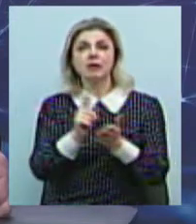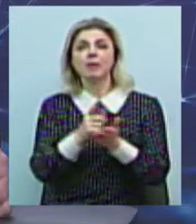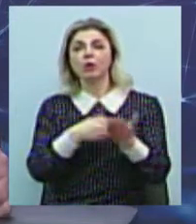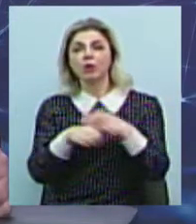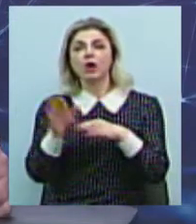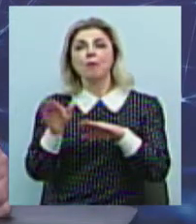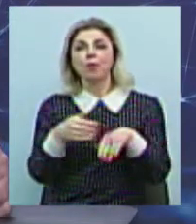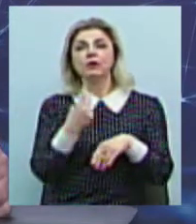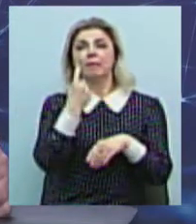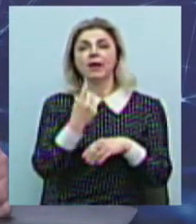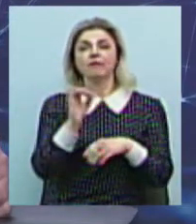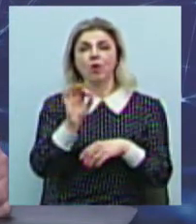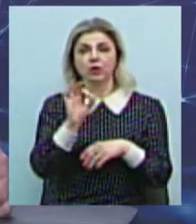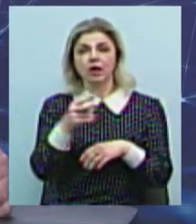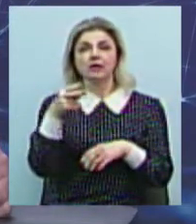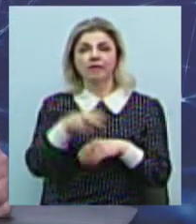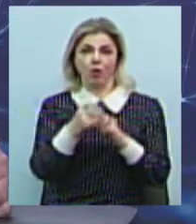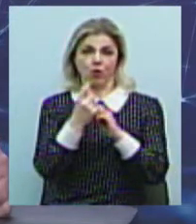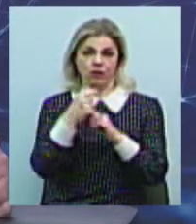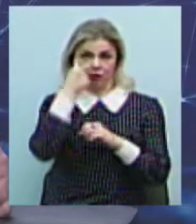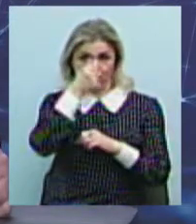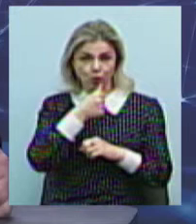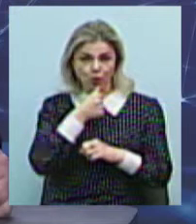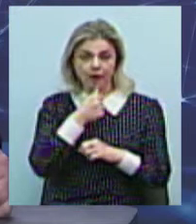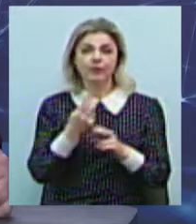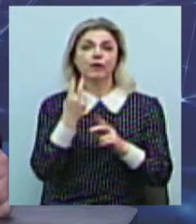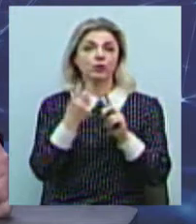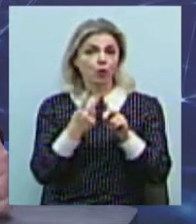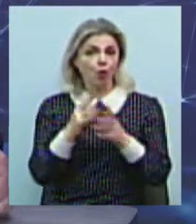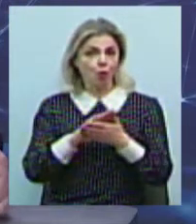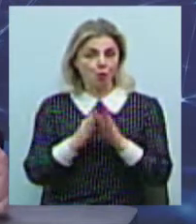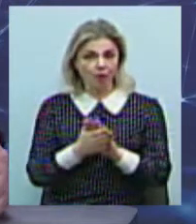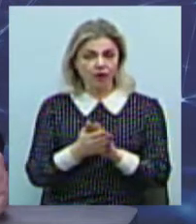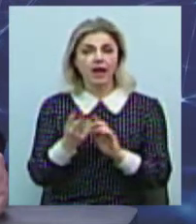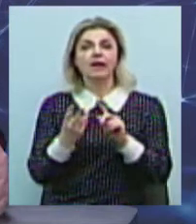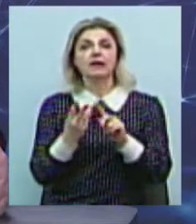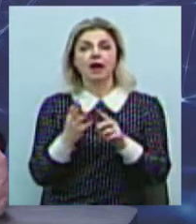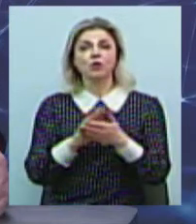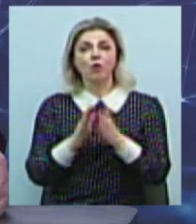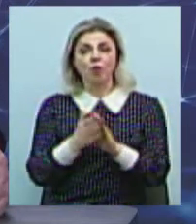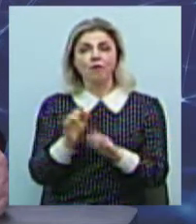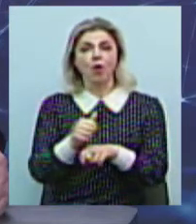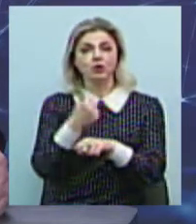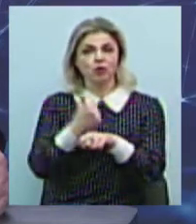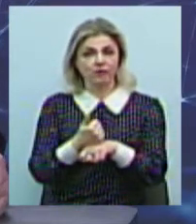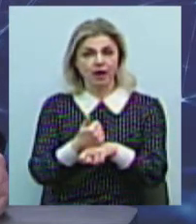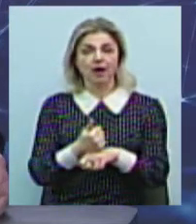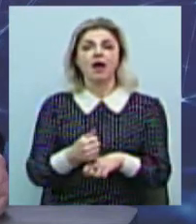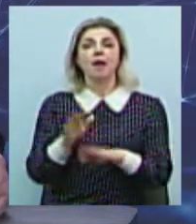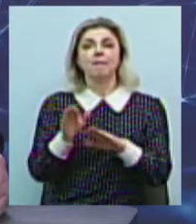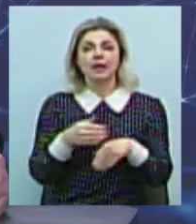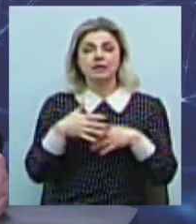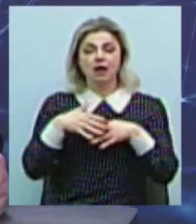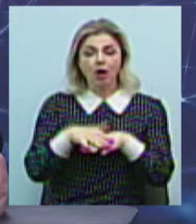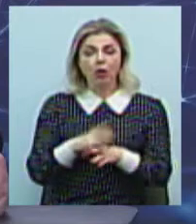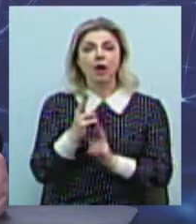після 1.10.2011 року. Це друга умова. І третя умова, основна, після